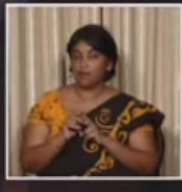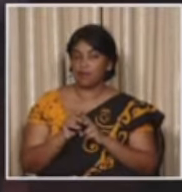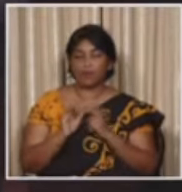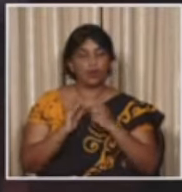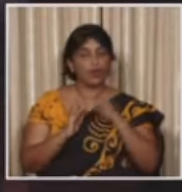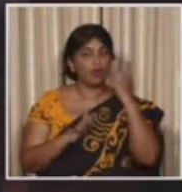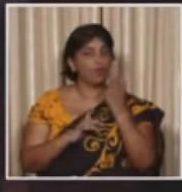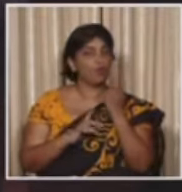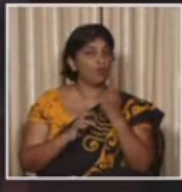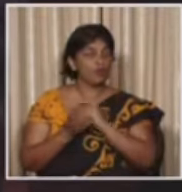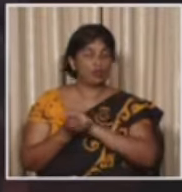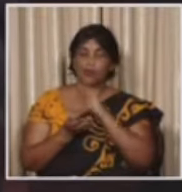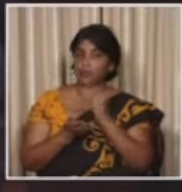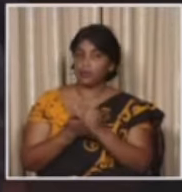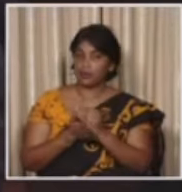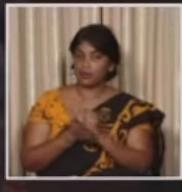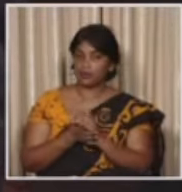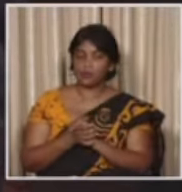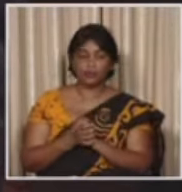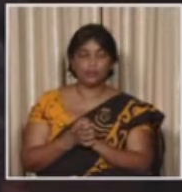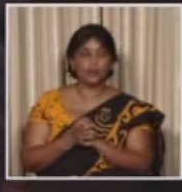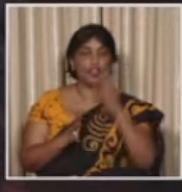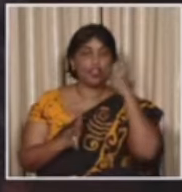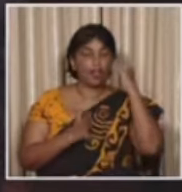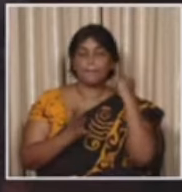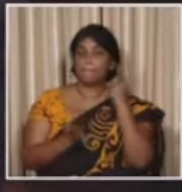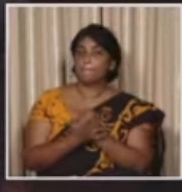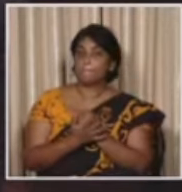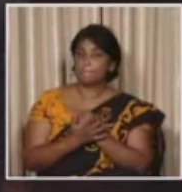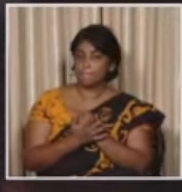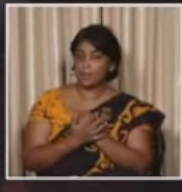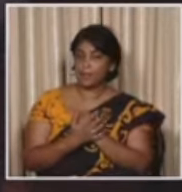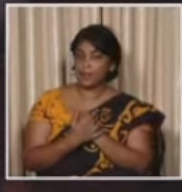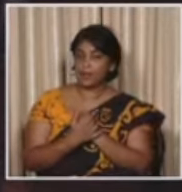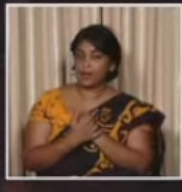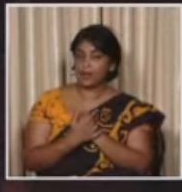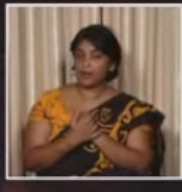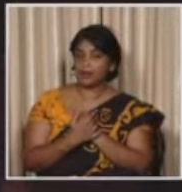ජාත්‍යන්තර මූල්‍ය අරමුදල, ලෝක බැංකුව,